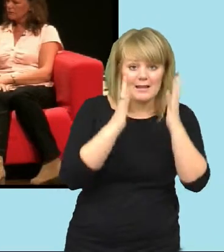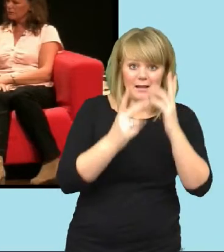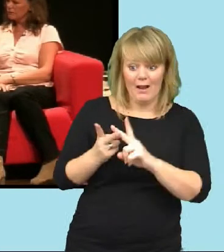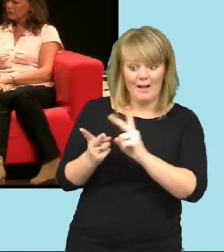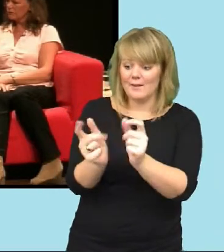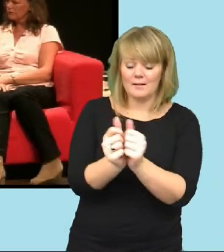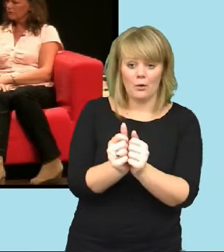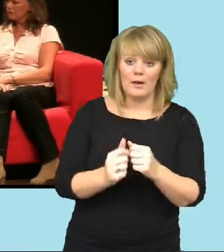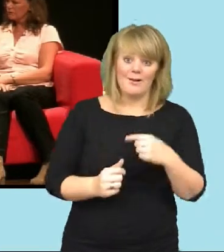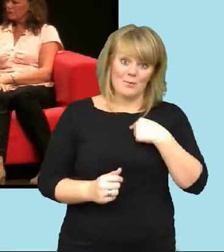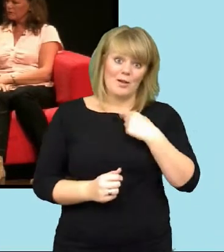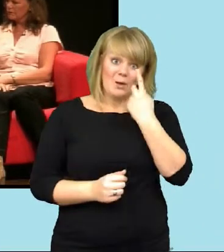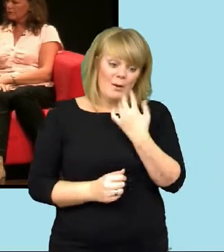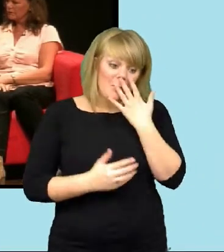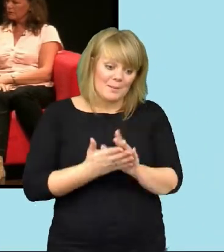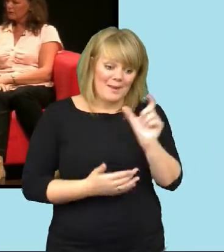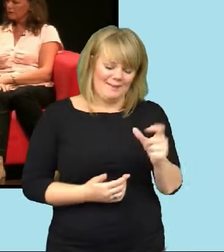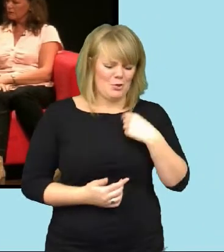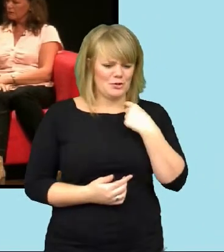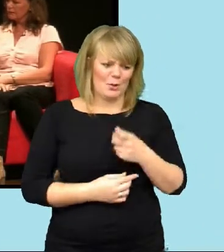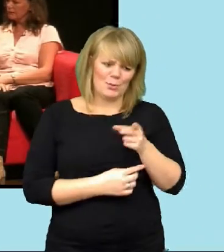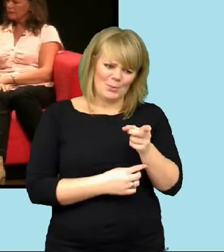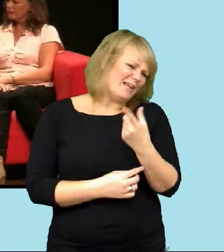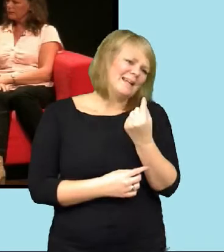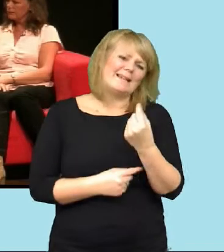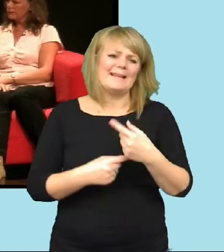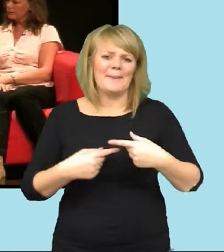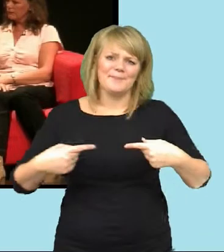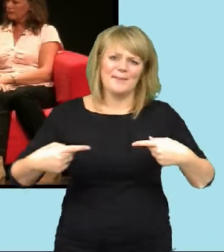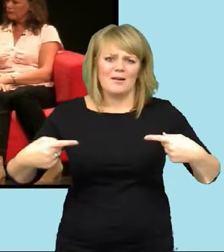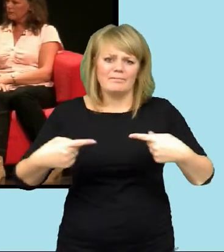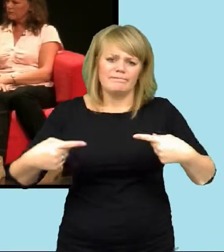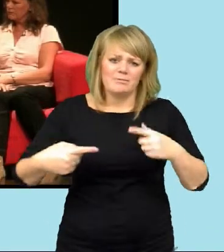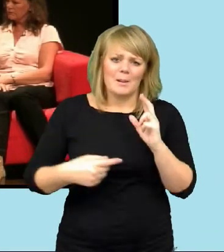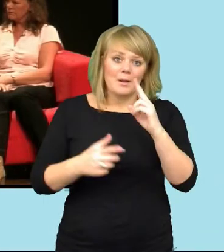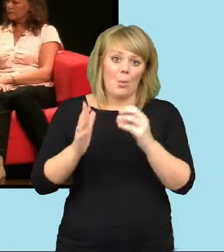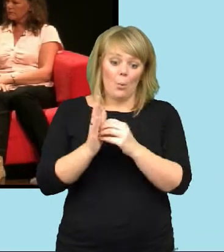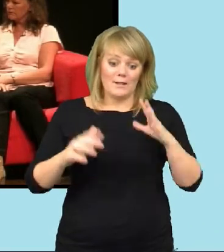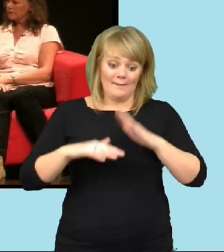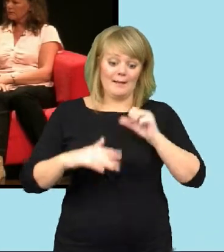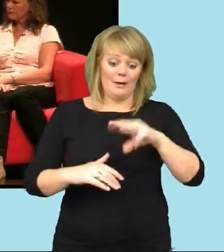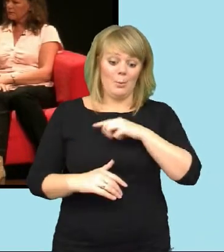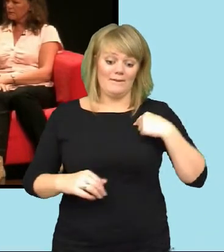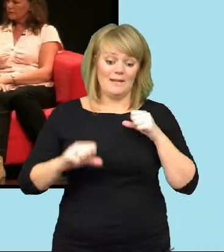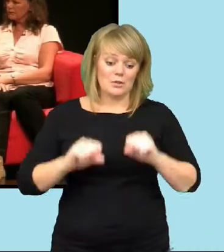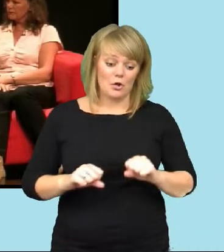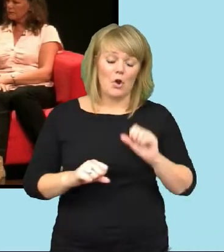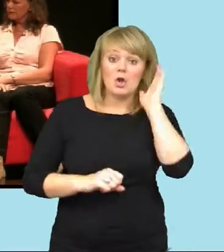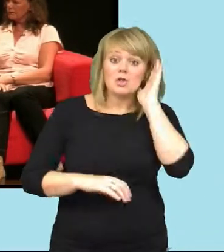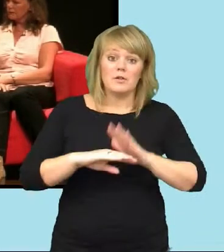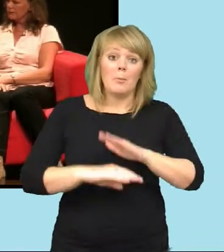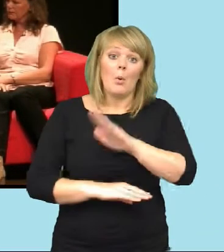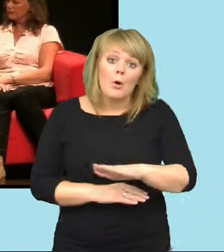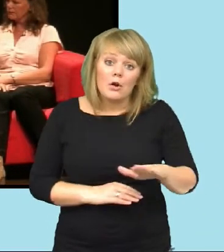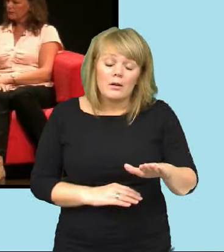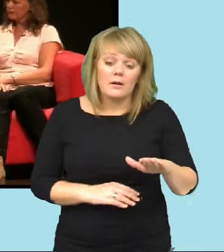lite motvalls i det här sammanhanget. För det här handlar ju om att vi ska lyssna till barnen, men här är det faktiskt hon